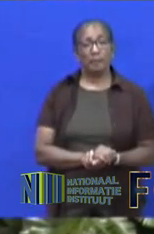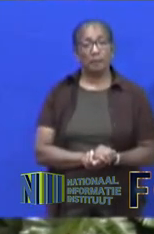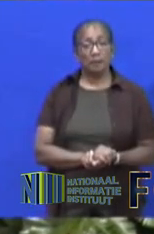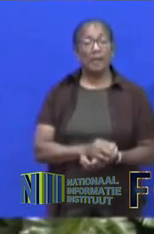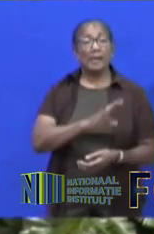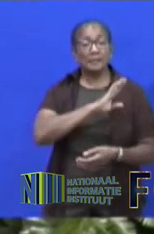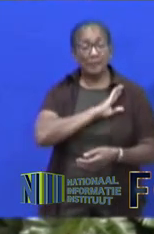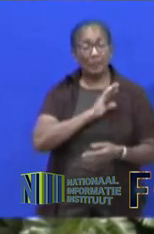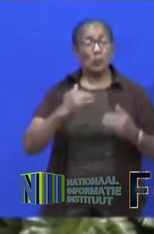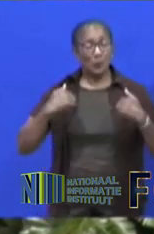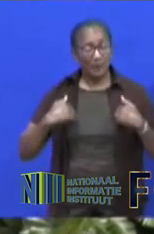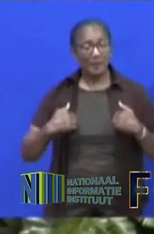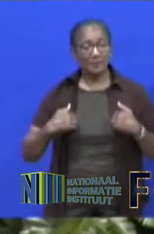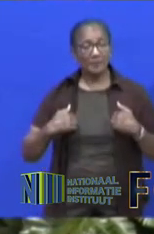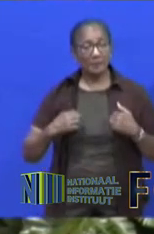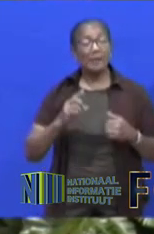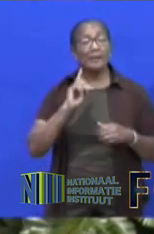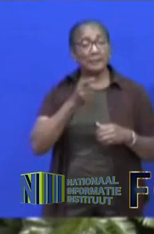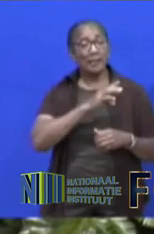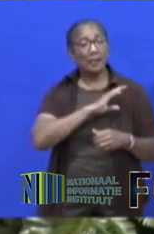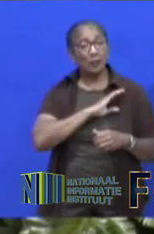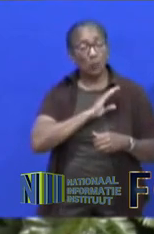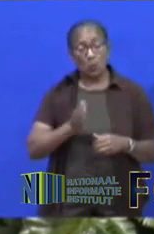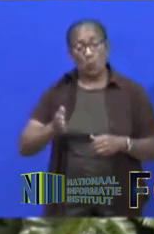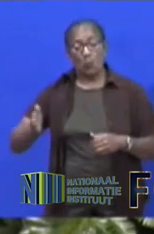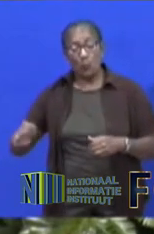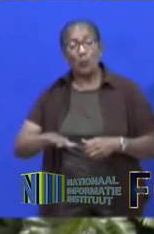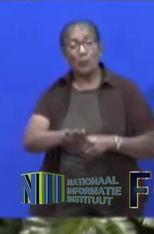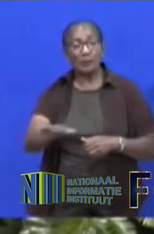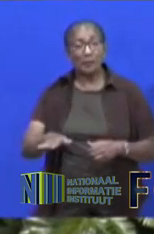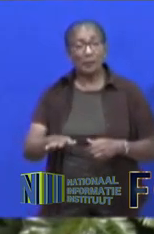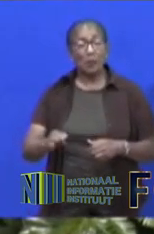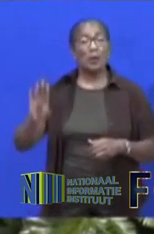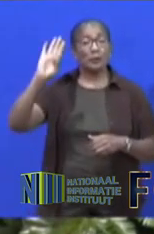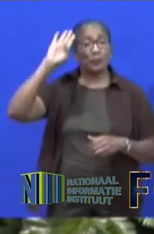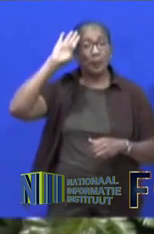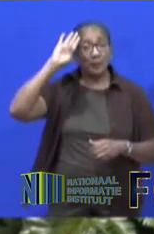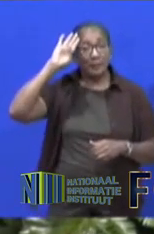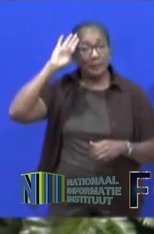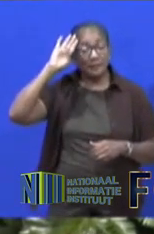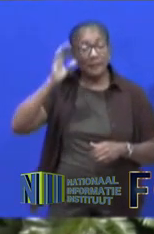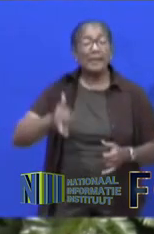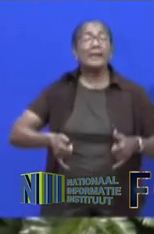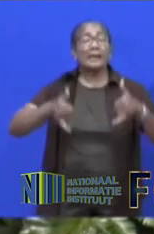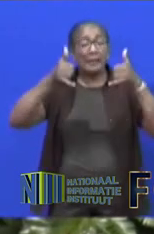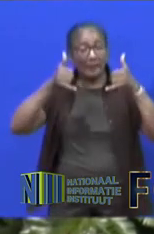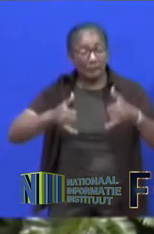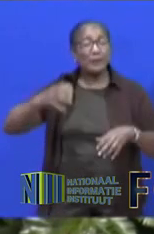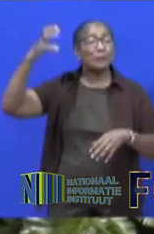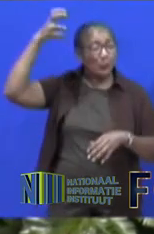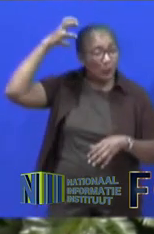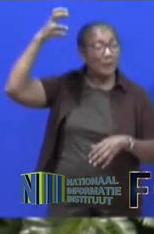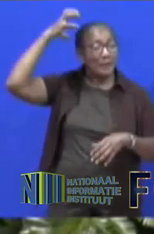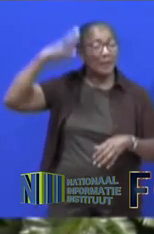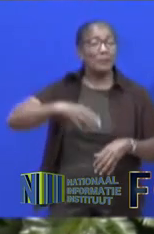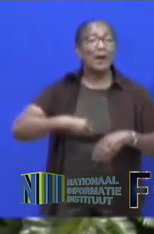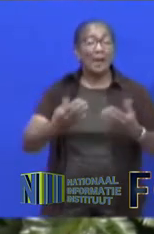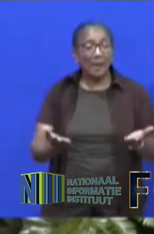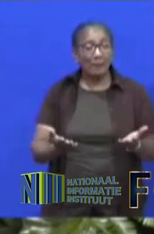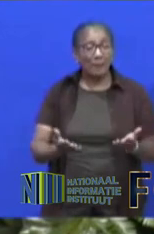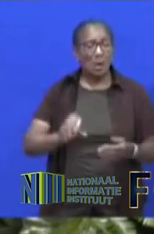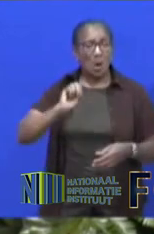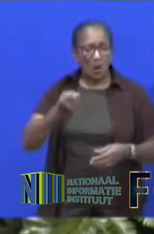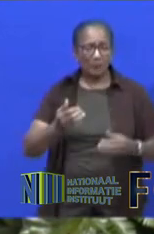Er zijn ook mensen, er zijn ook buurten waar de politie heel erg veel problemen heeft ondervonden,